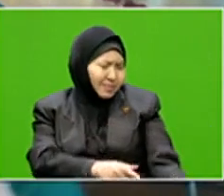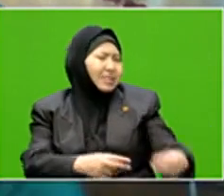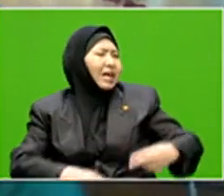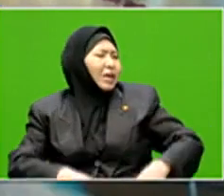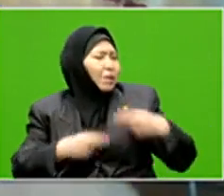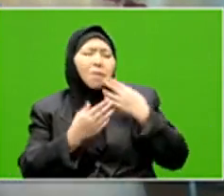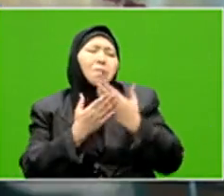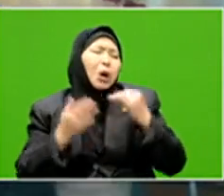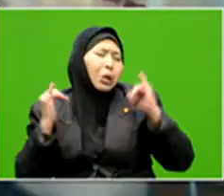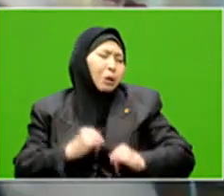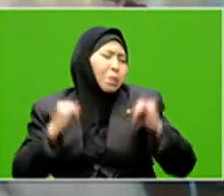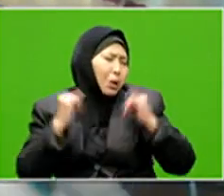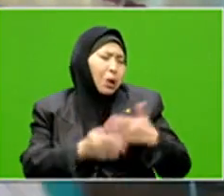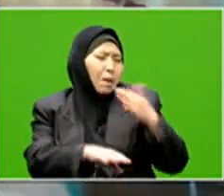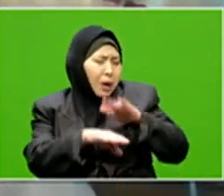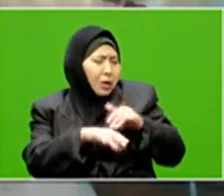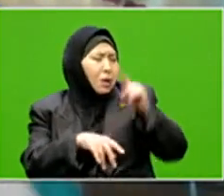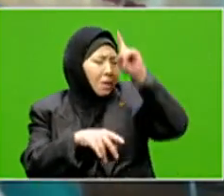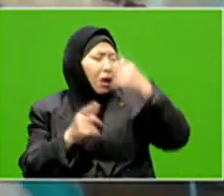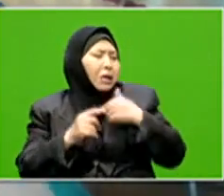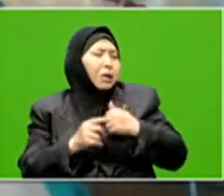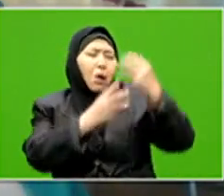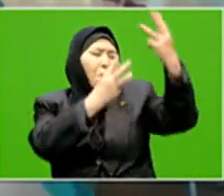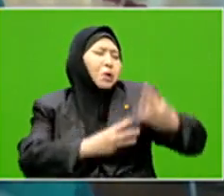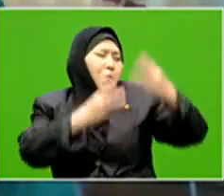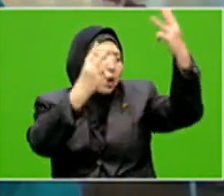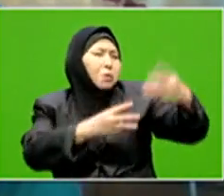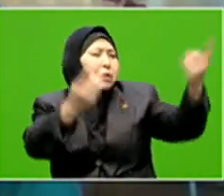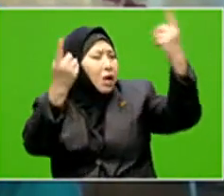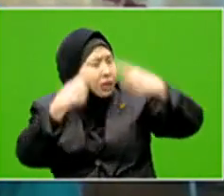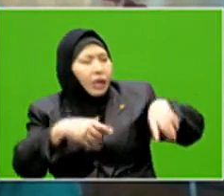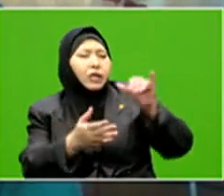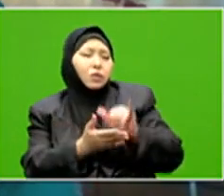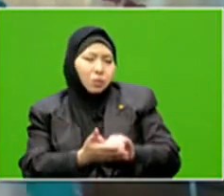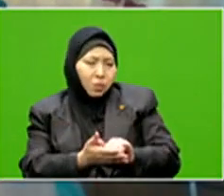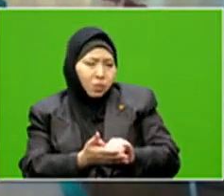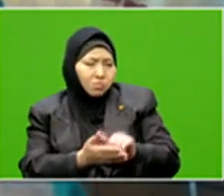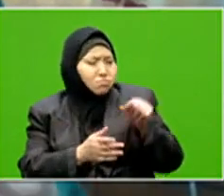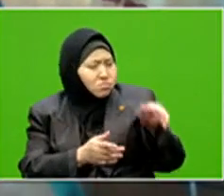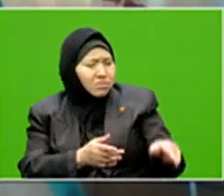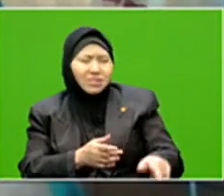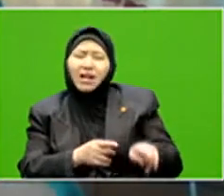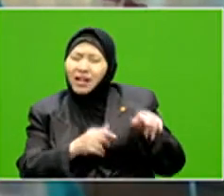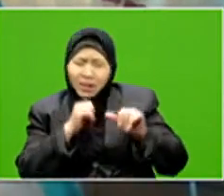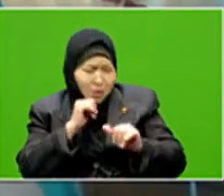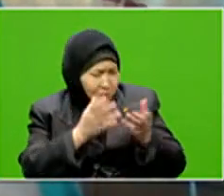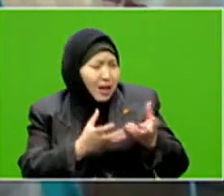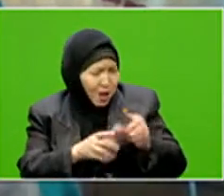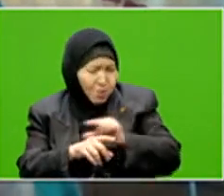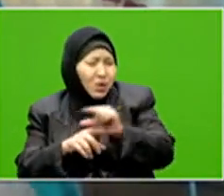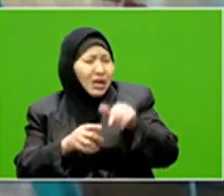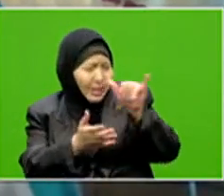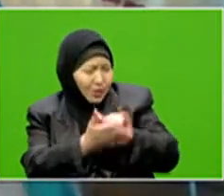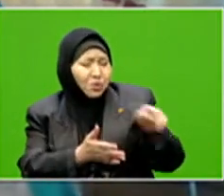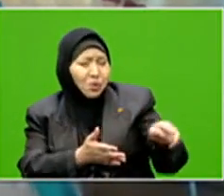baik beribadah kepada Allah dengan bacaan-bacaan wahyu yang kamu datangkan itu, takkanlah kamu nak gunakan